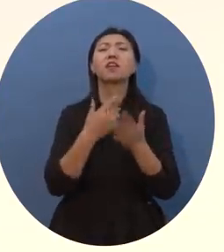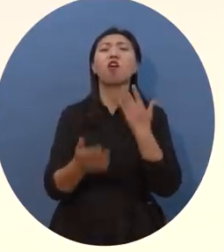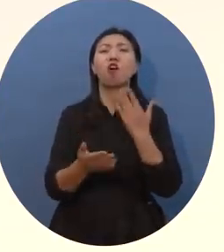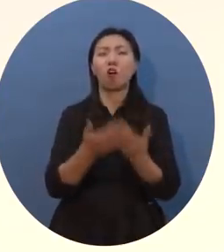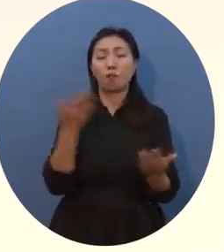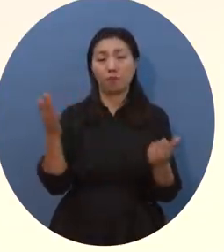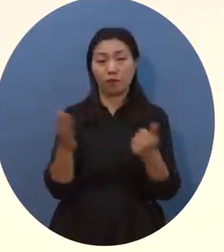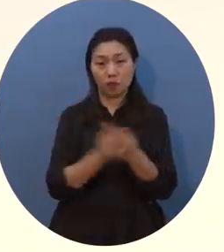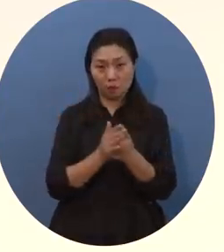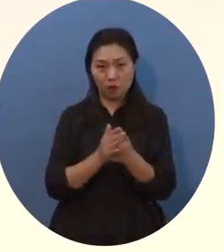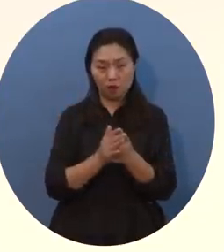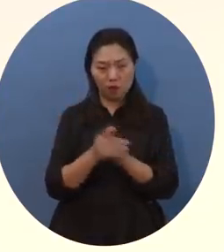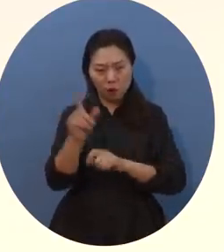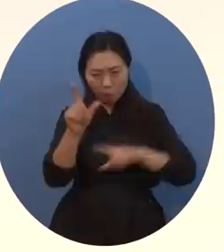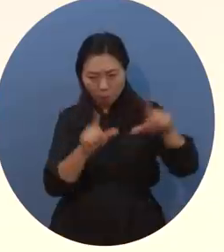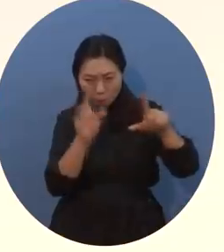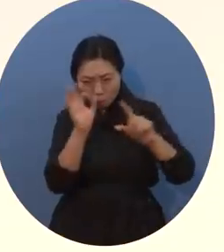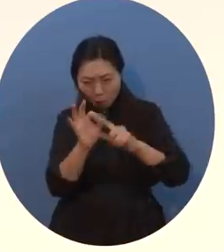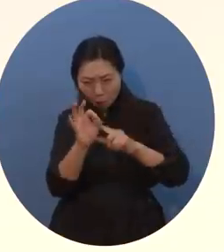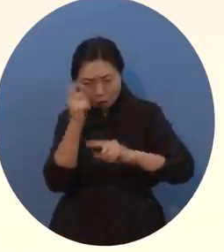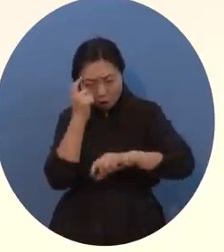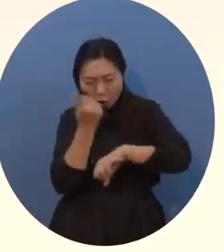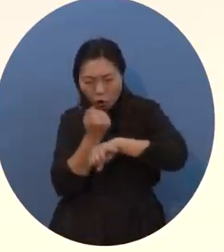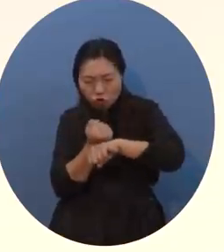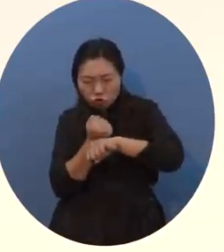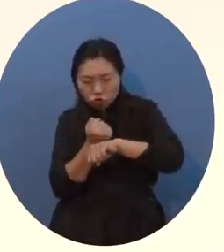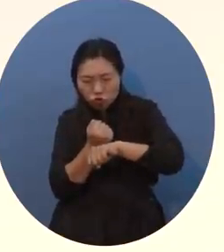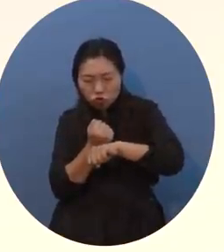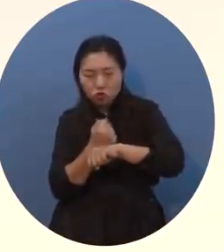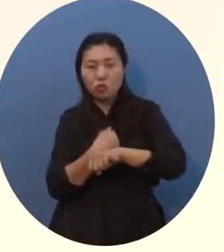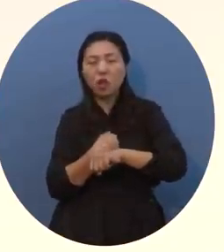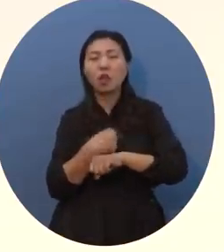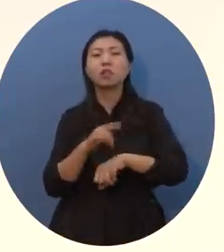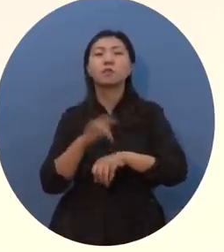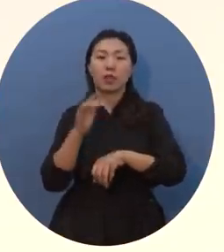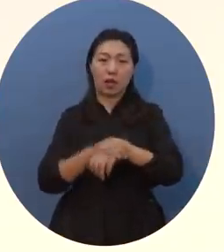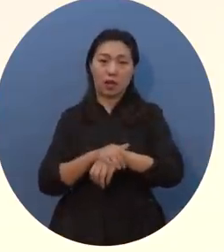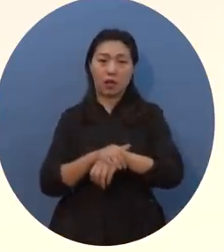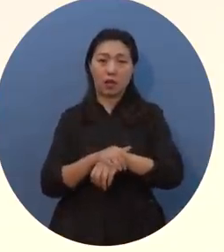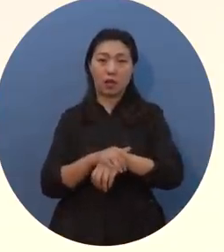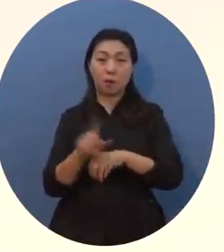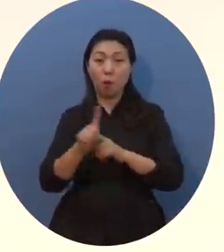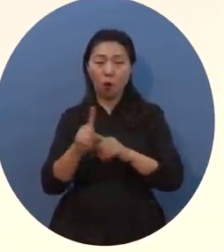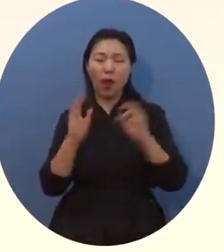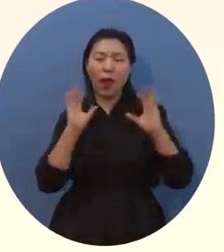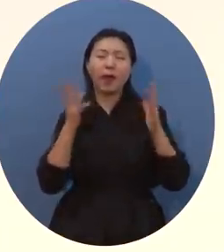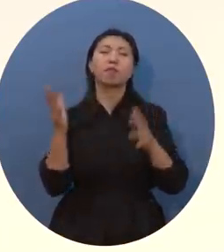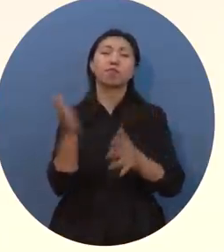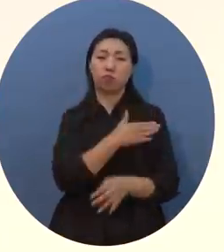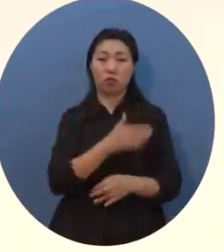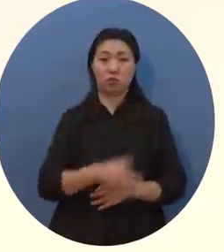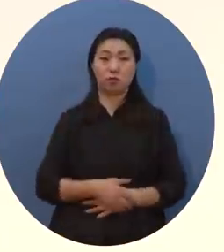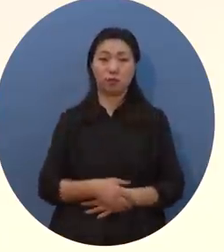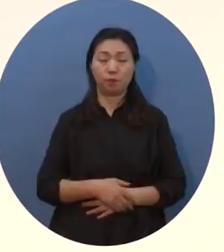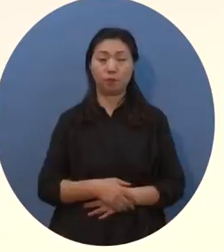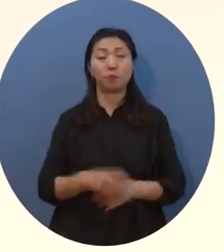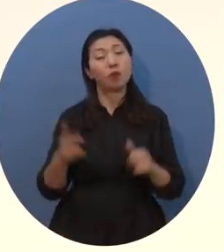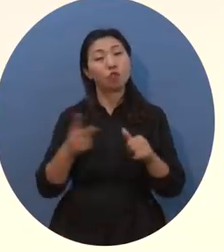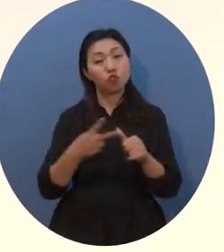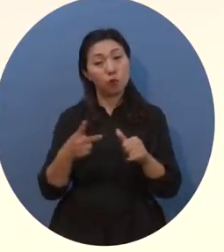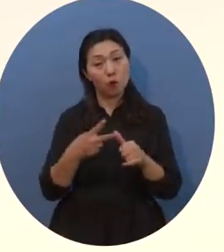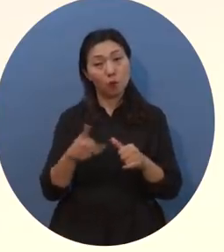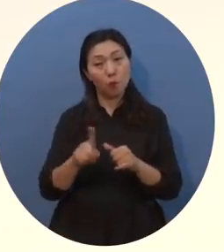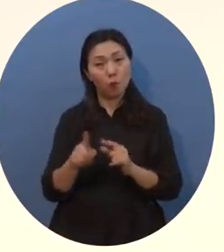때문에 제가 사물에 대해서 늘 연구하는 자세는 언제 가졌나 이럴 때 배운 거 아니냐. 두